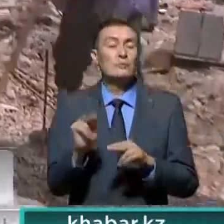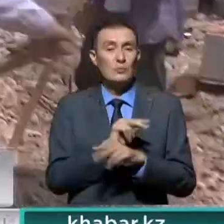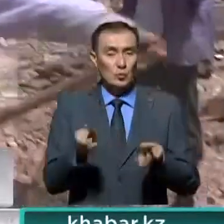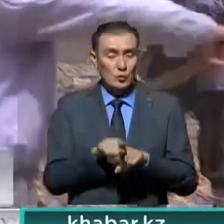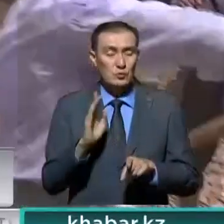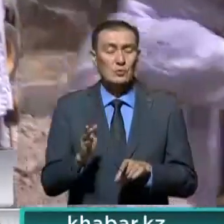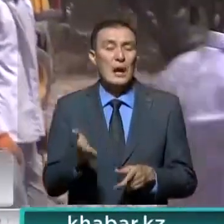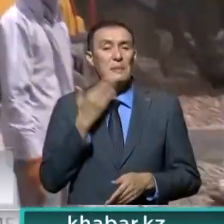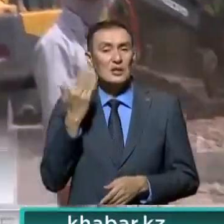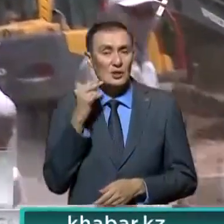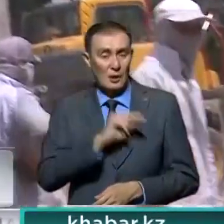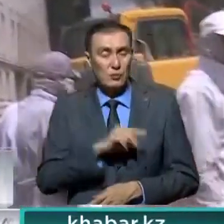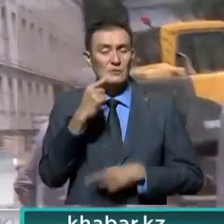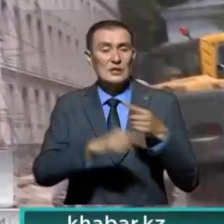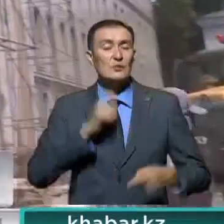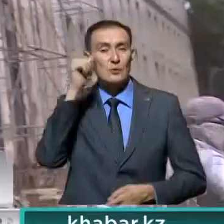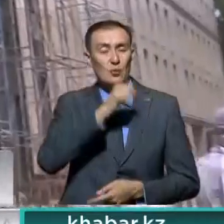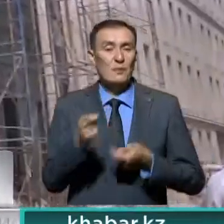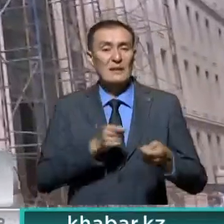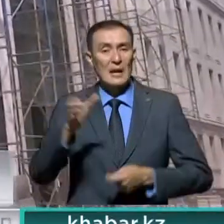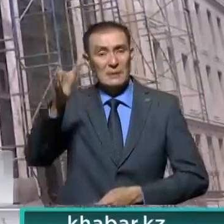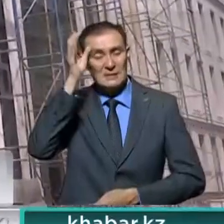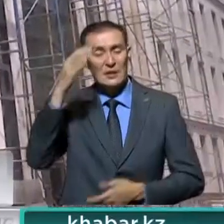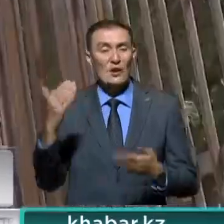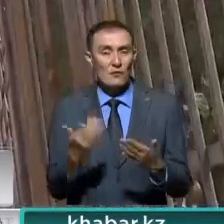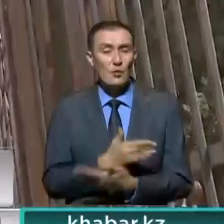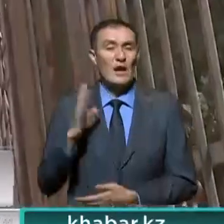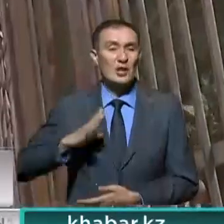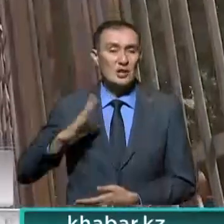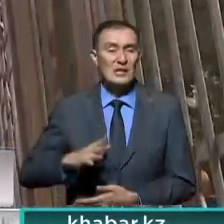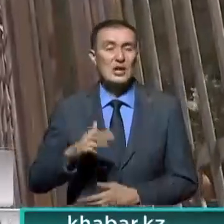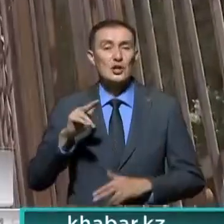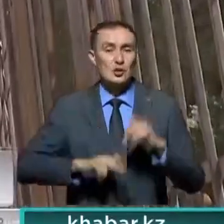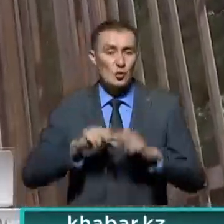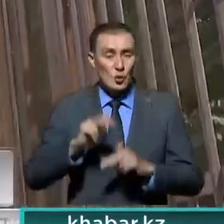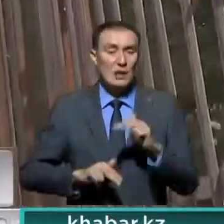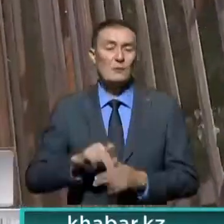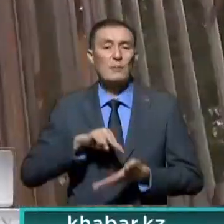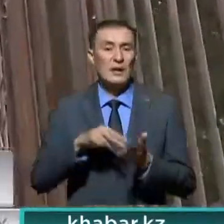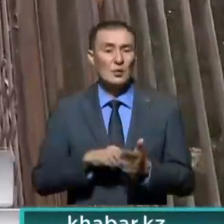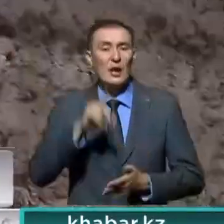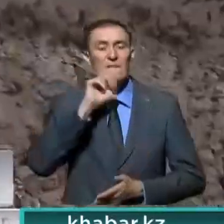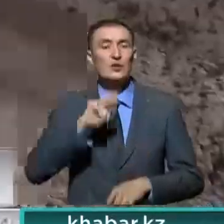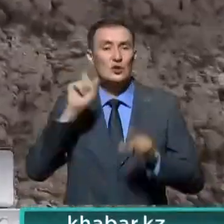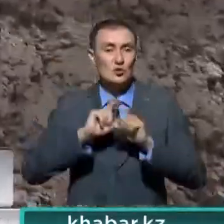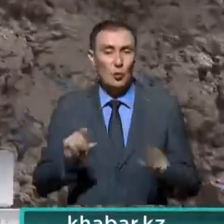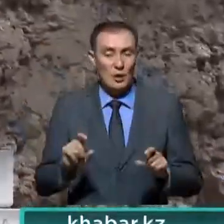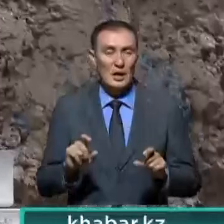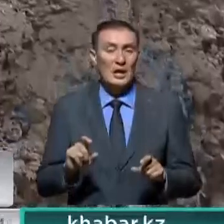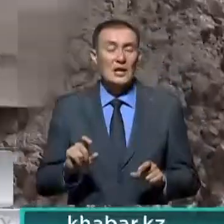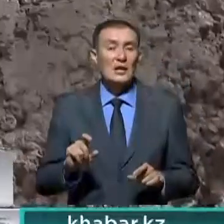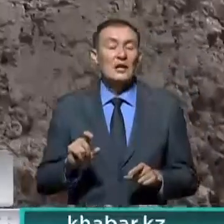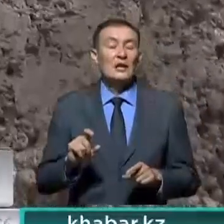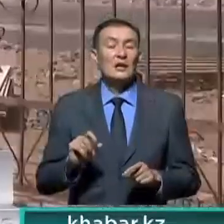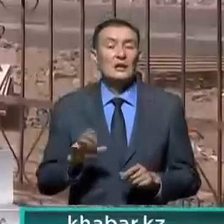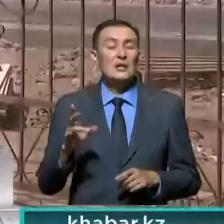тоже разгрузить. В следующем году, по данным управления образования, вновь ожидается большая стройка в рамках нацпроекта «Комфортная школа». Иначе